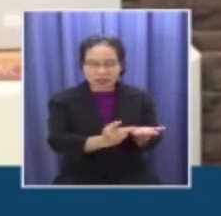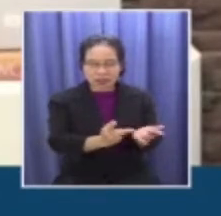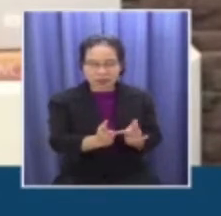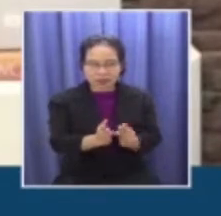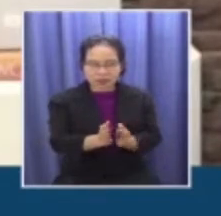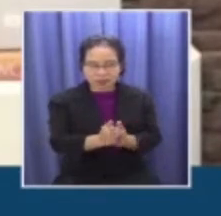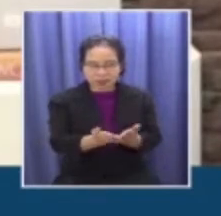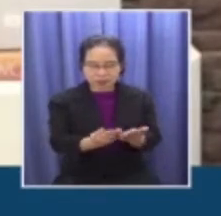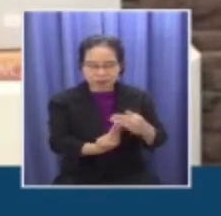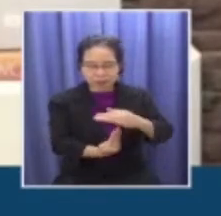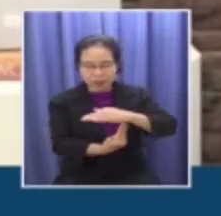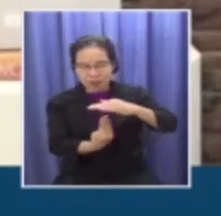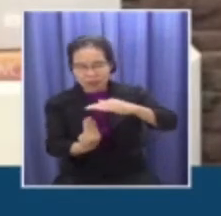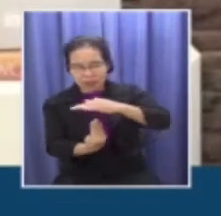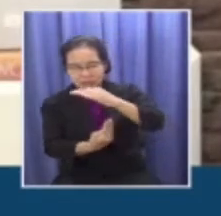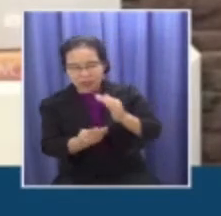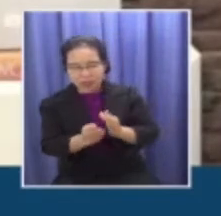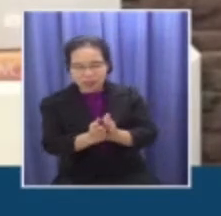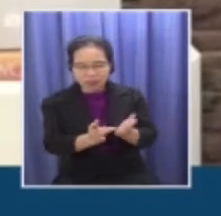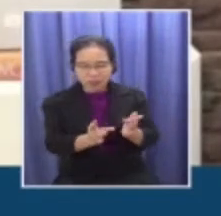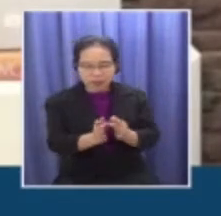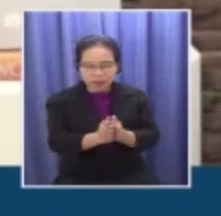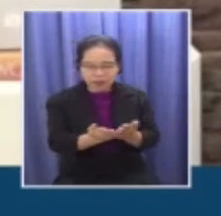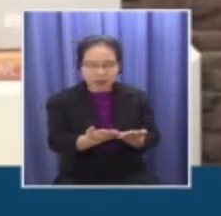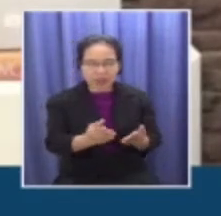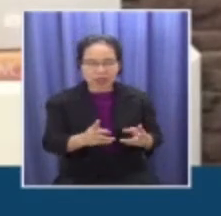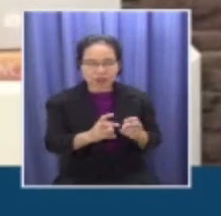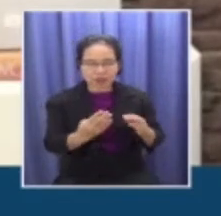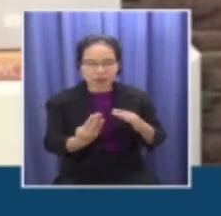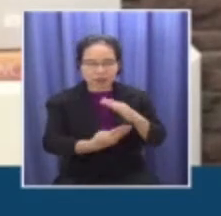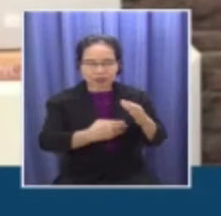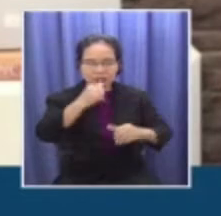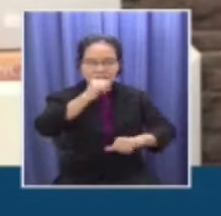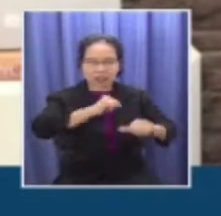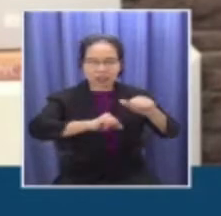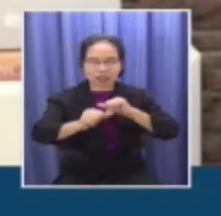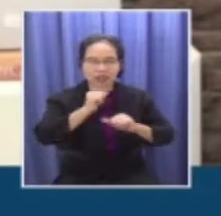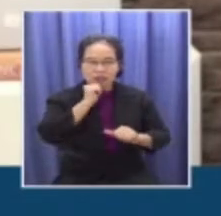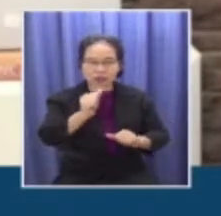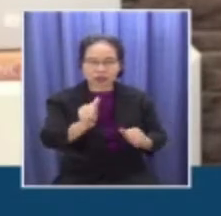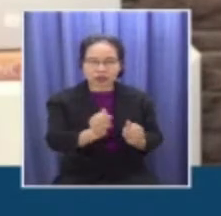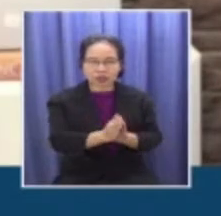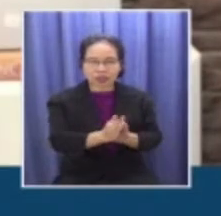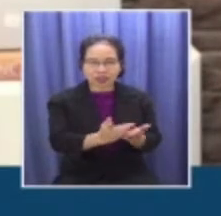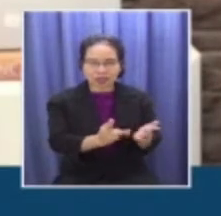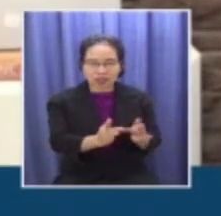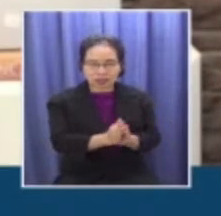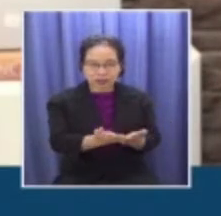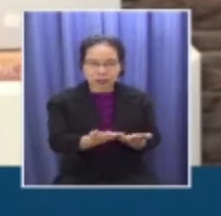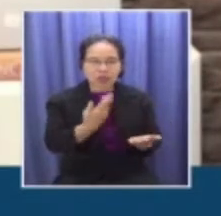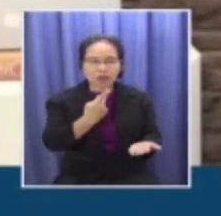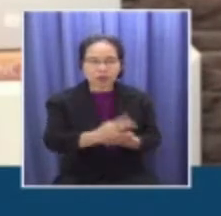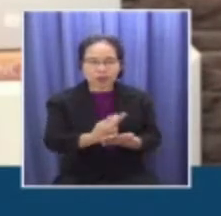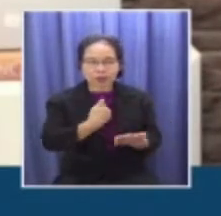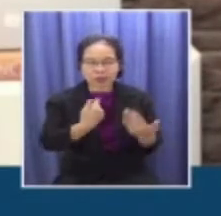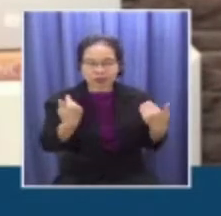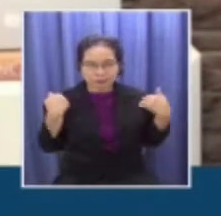na bɛbɔ wɔ na mmom sɛ wɔpɛ nokora na ahunu deɛ a mede nimdeɛ mfia no na bɛhyia